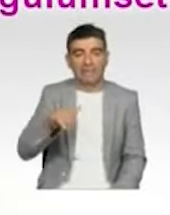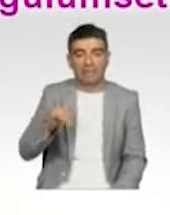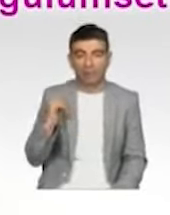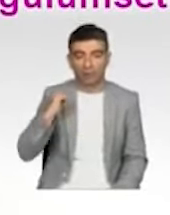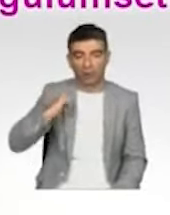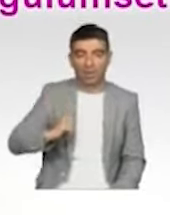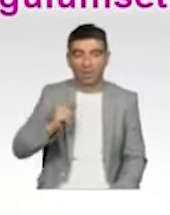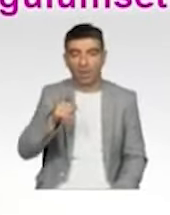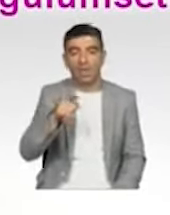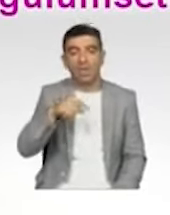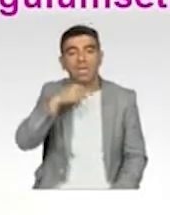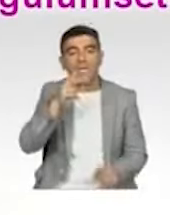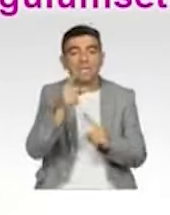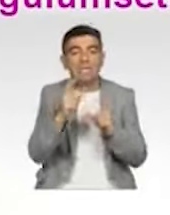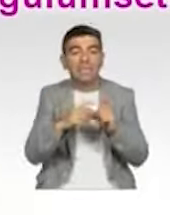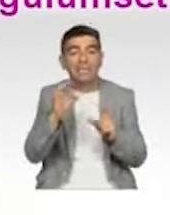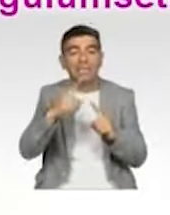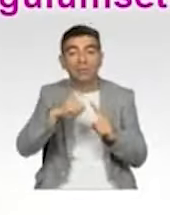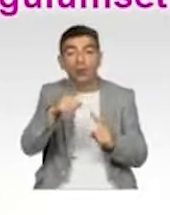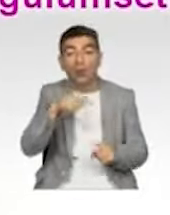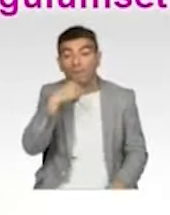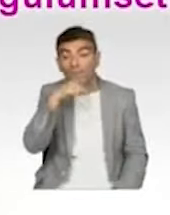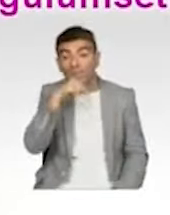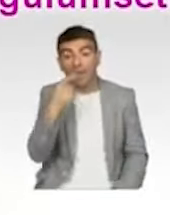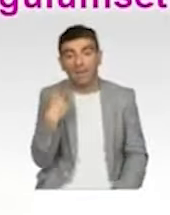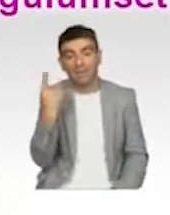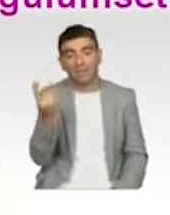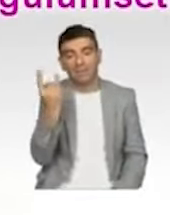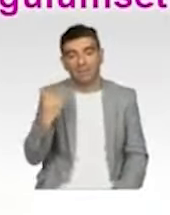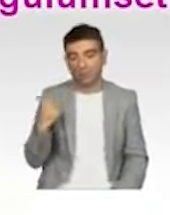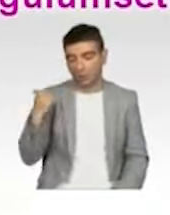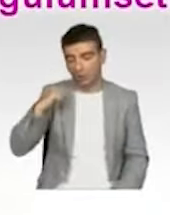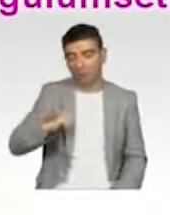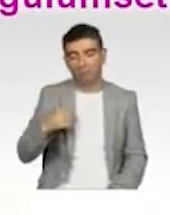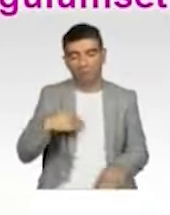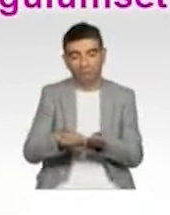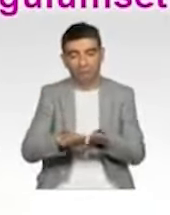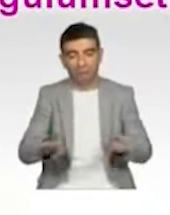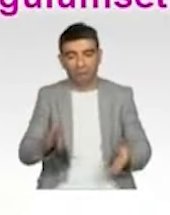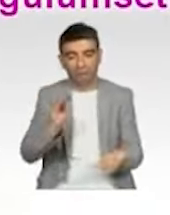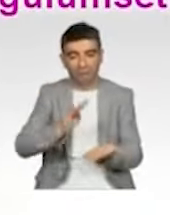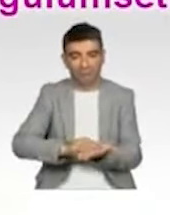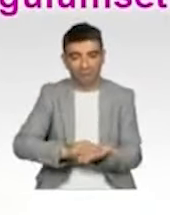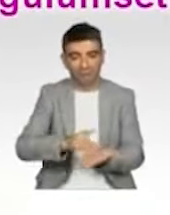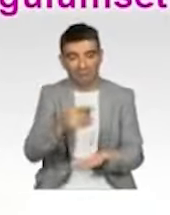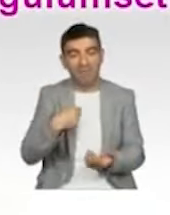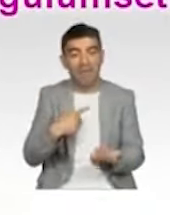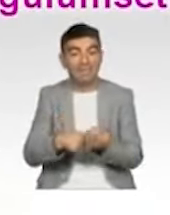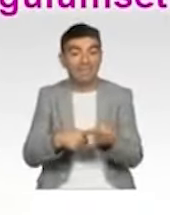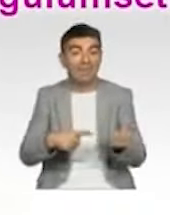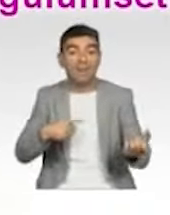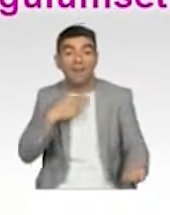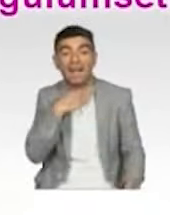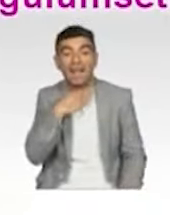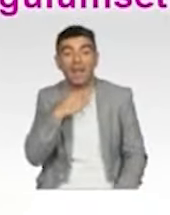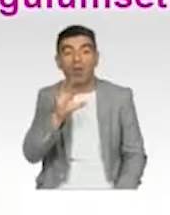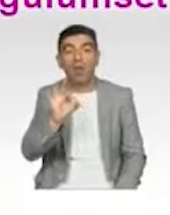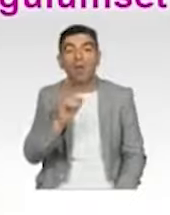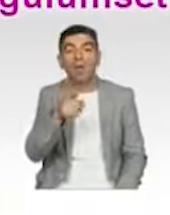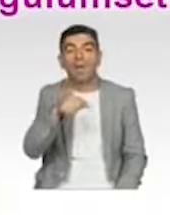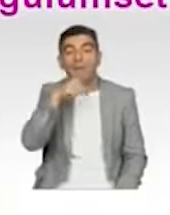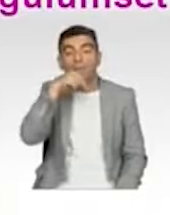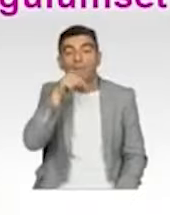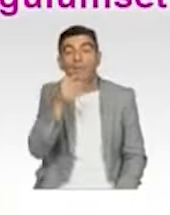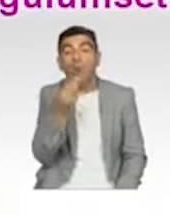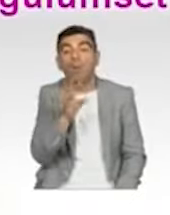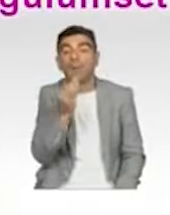çantamda şili biberi, isot kırmızı biberle geçiyordum. Cebimden çıkarıp masaya koyuyordum. Rakip çünkü çıktı. Ben kebabı, eti öyle şili bibersiz,